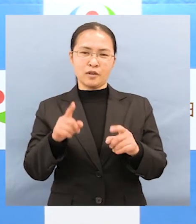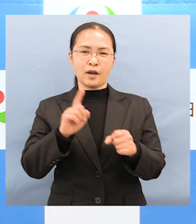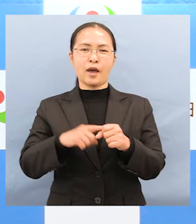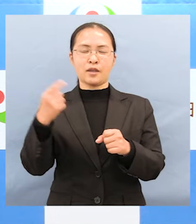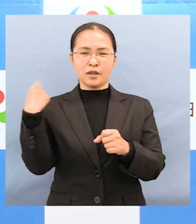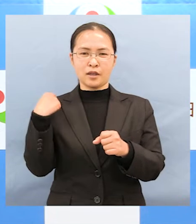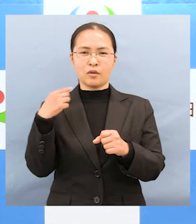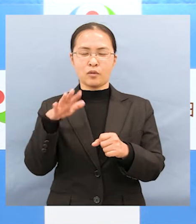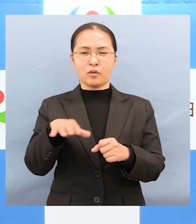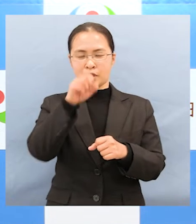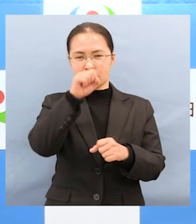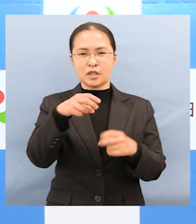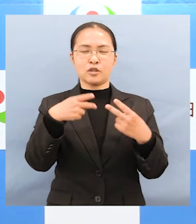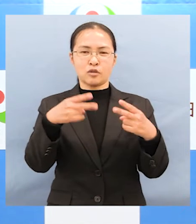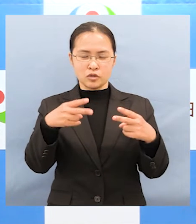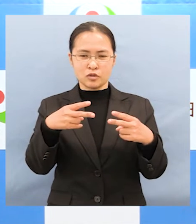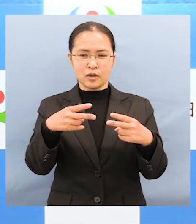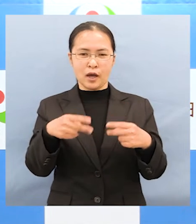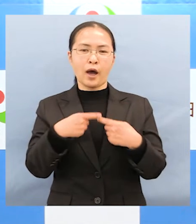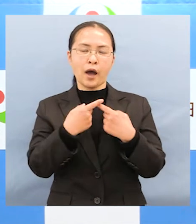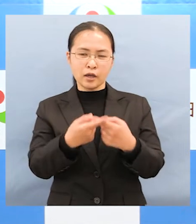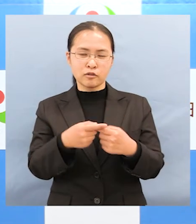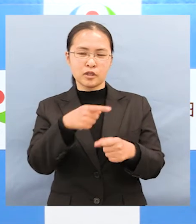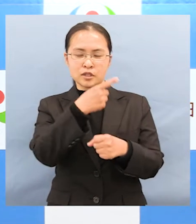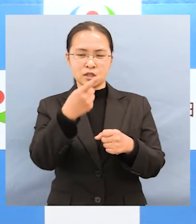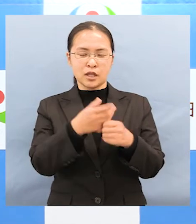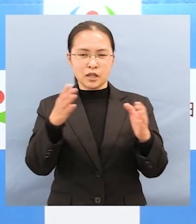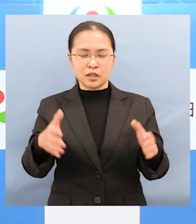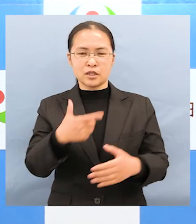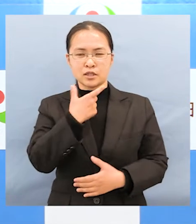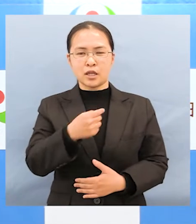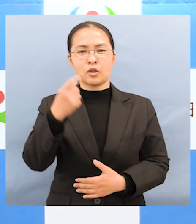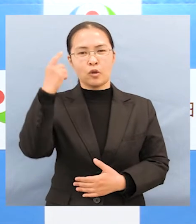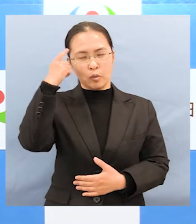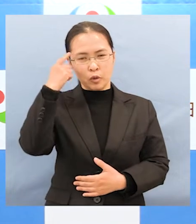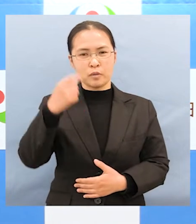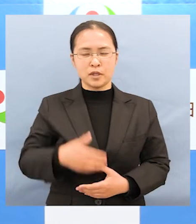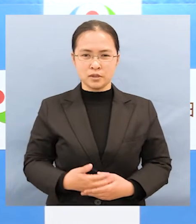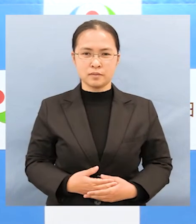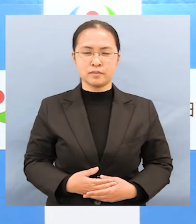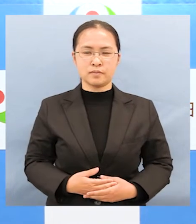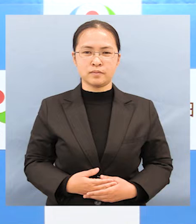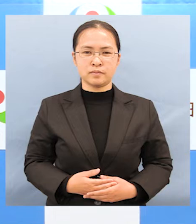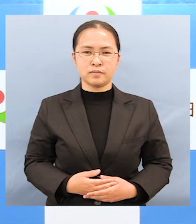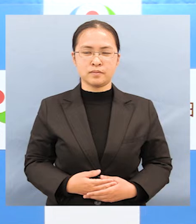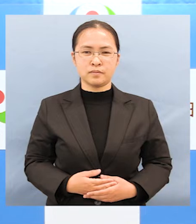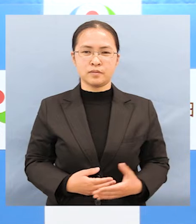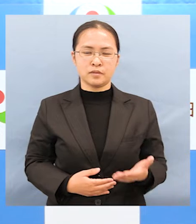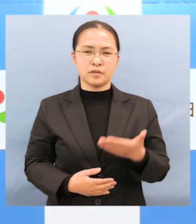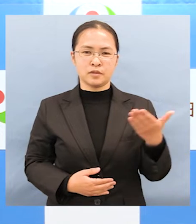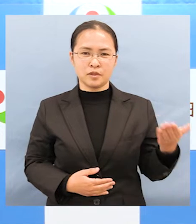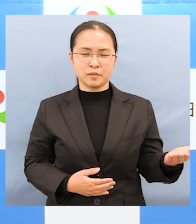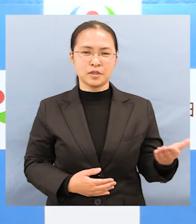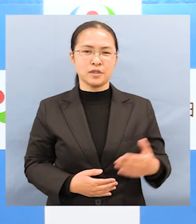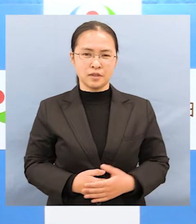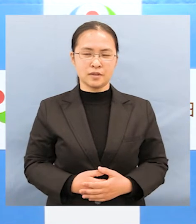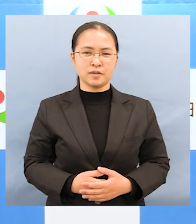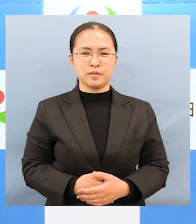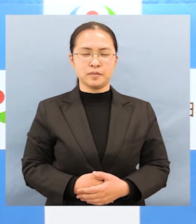もこういういいニュースが飛び込んでくる1年にしていきたいなというふうに思っております。続きまして